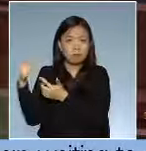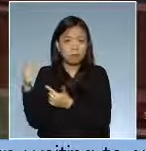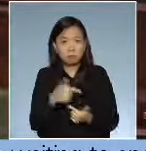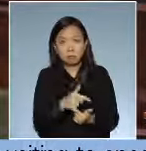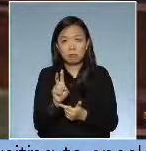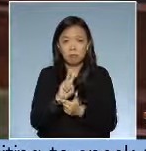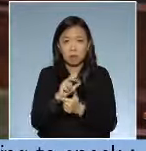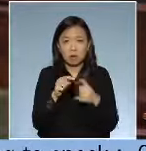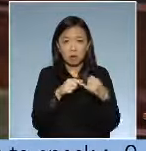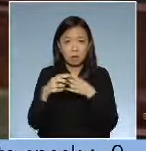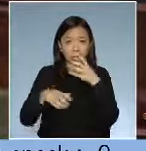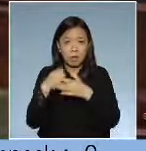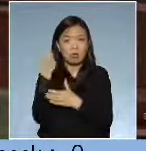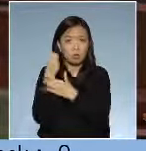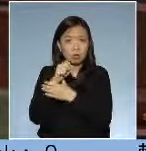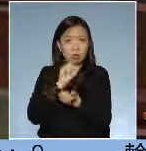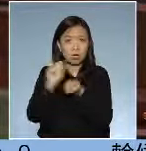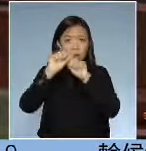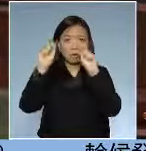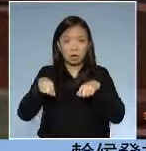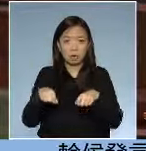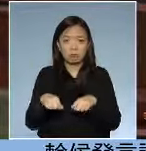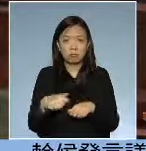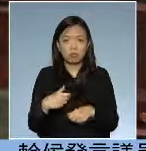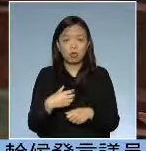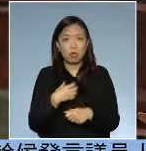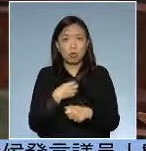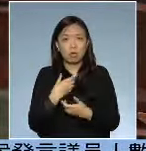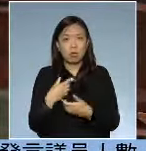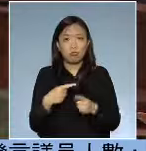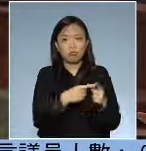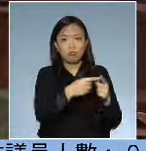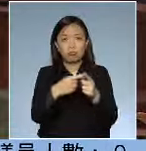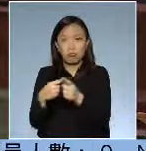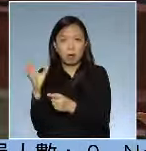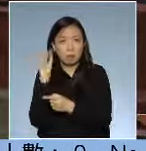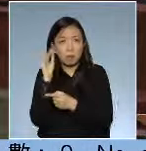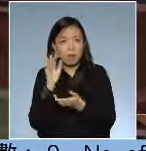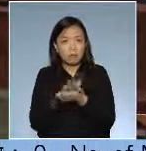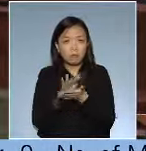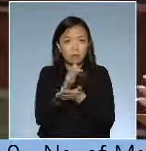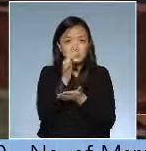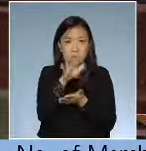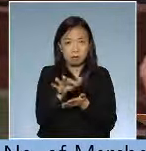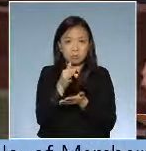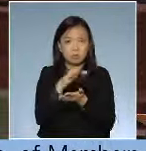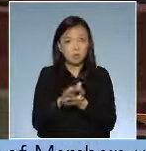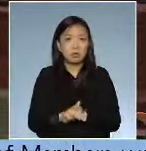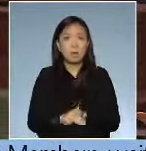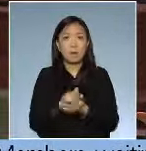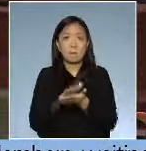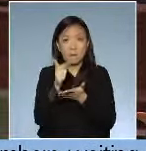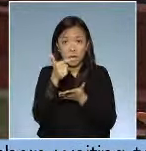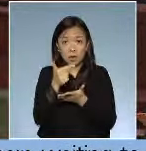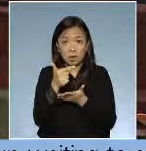題。主席，我諗我哋大眾市民咧都已經聽咗十年八年，拉布為咗解決社